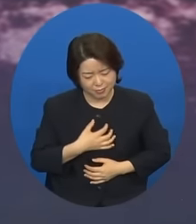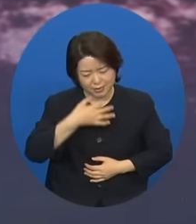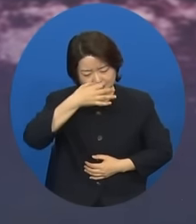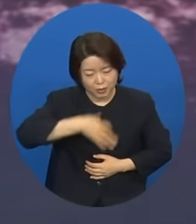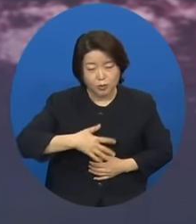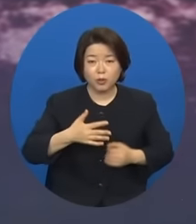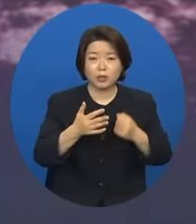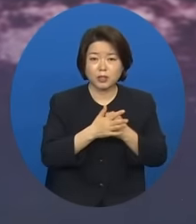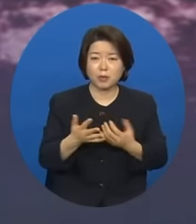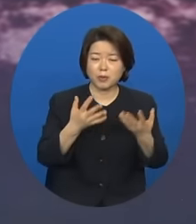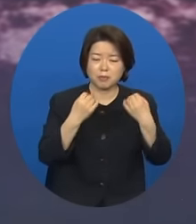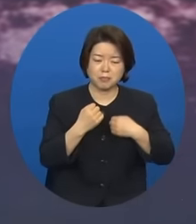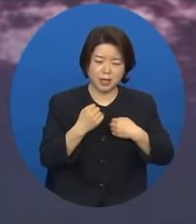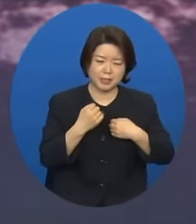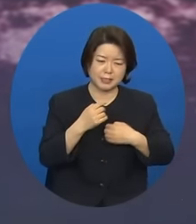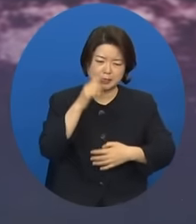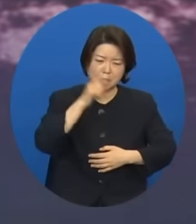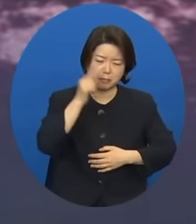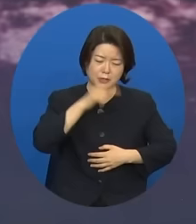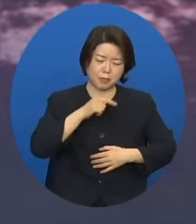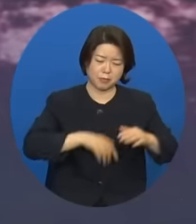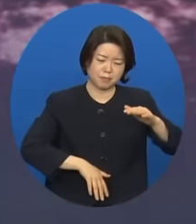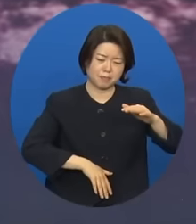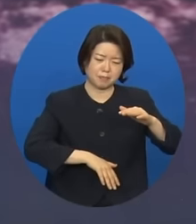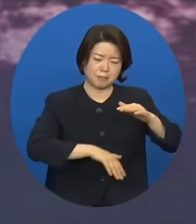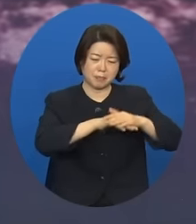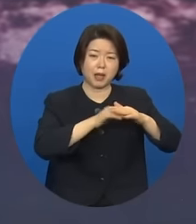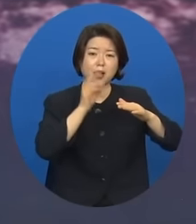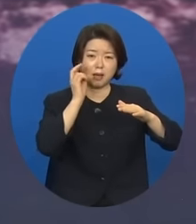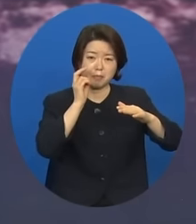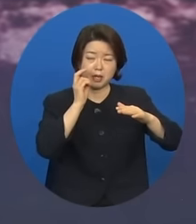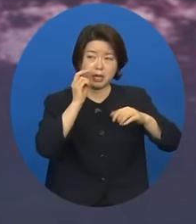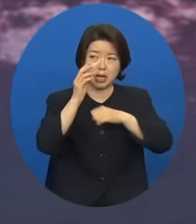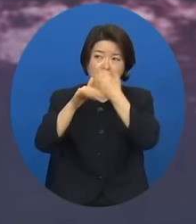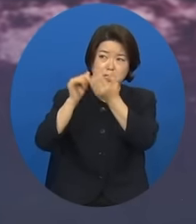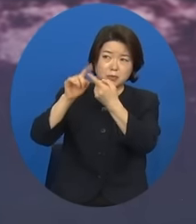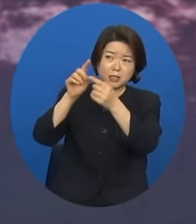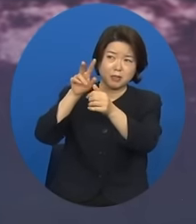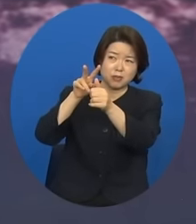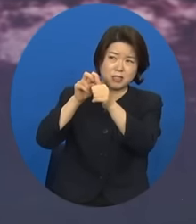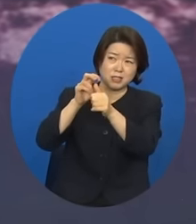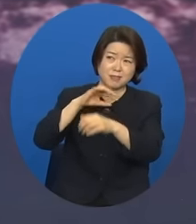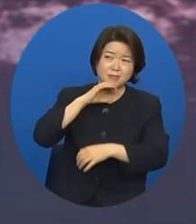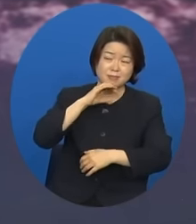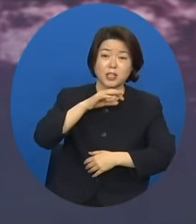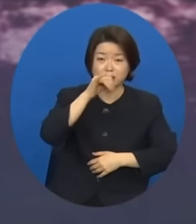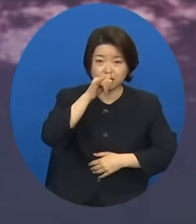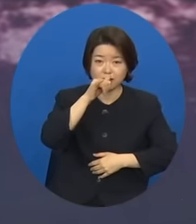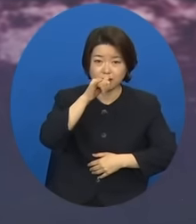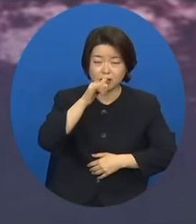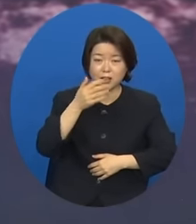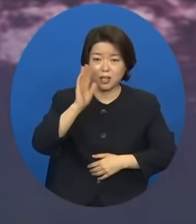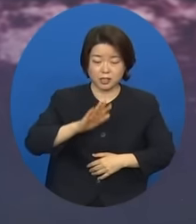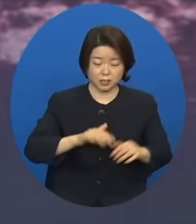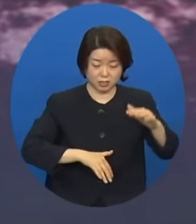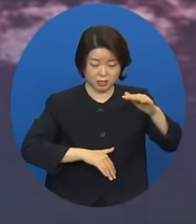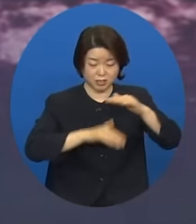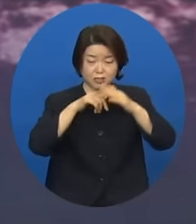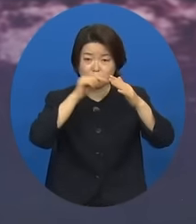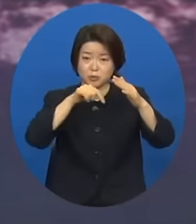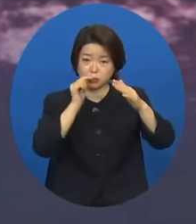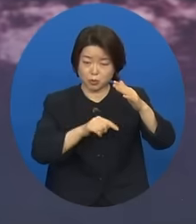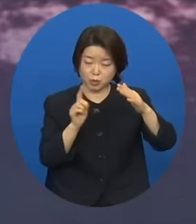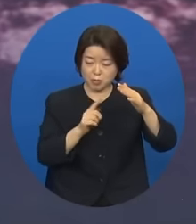얼마나 많은 흑덩이 가라지가 쌓였겠지 원망이 있었겠어요 근데 그 가라지와 그 흙더미 안에 뭐가